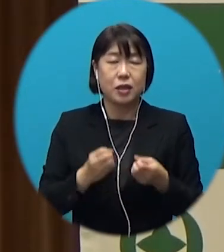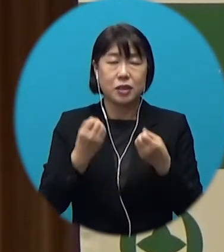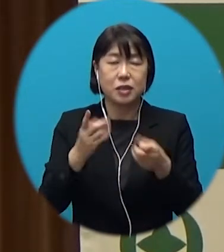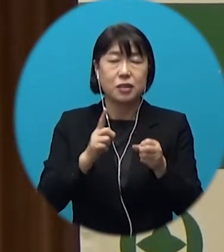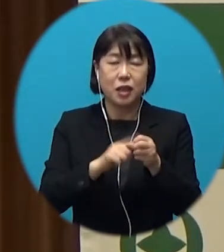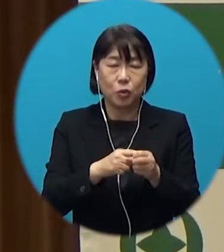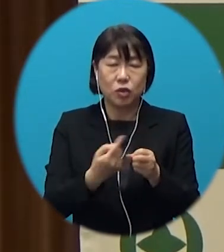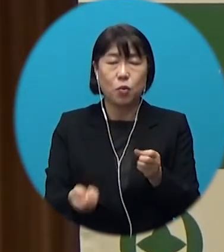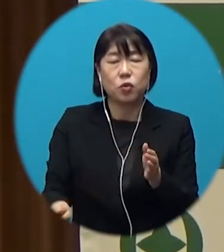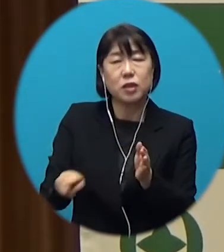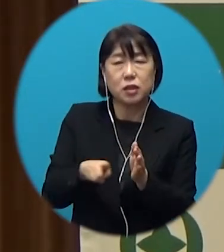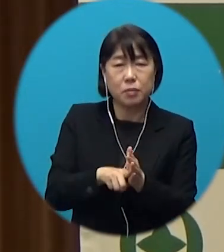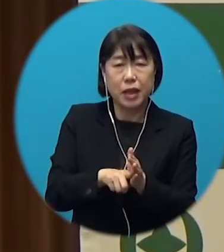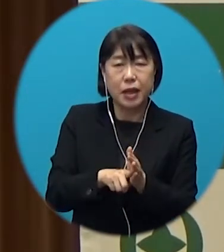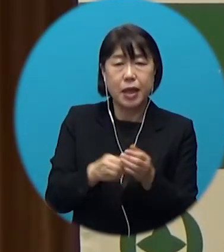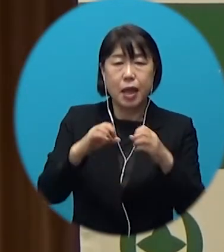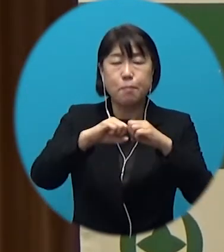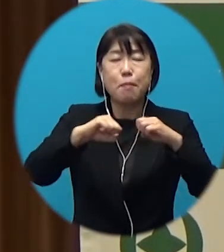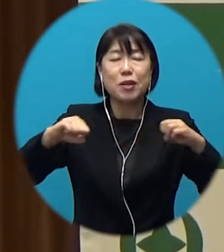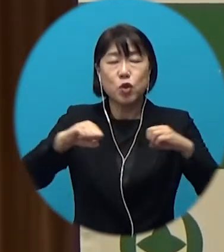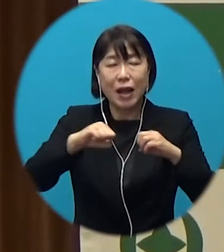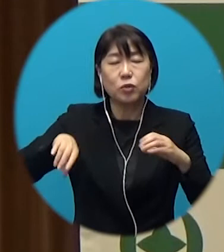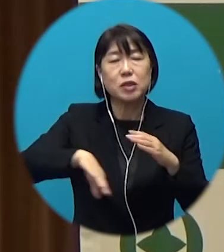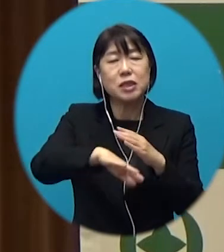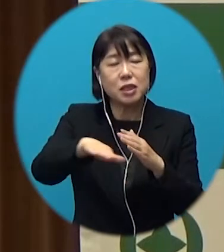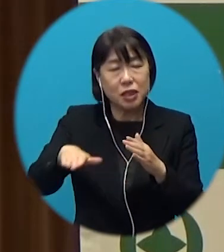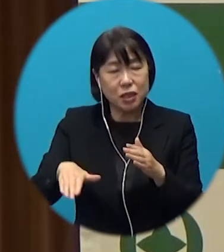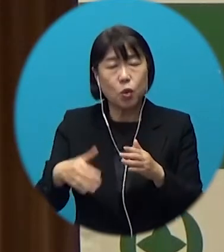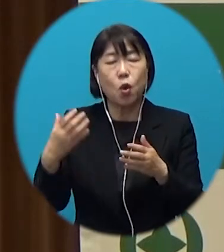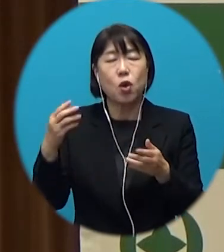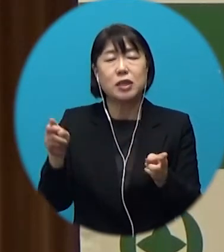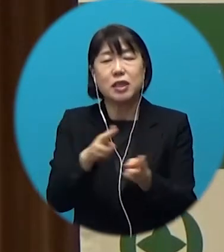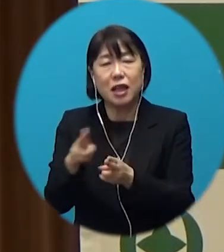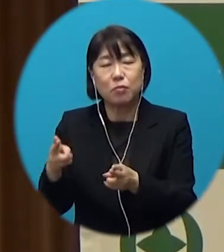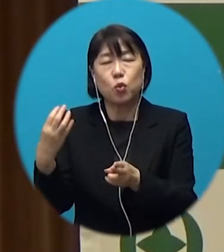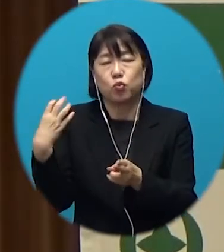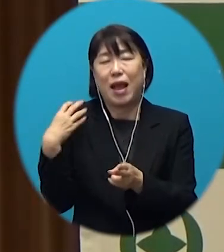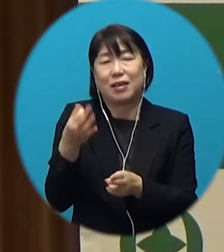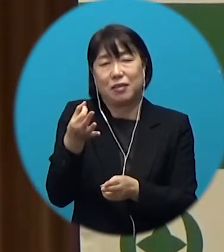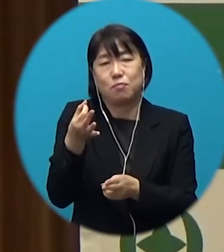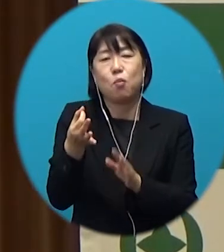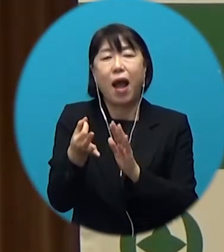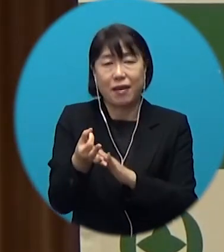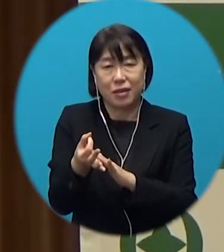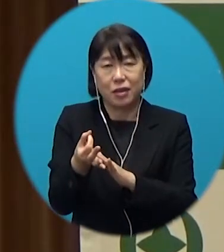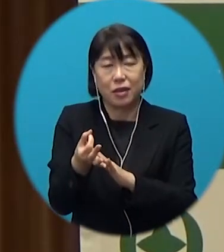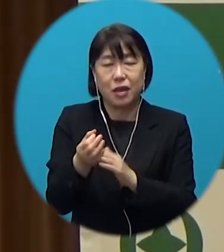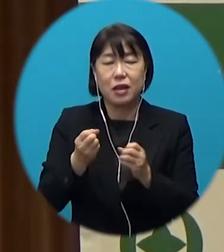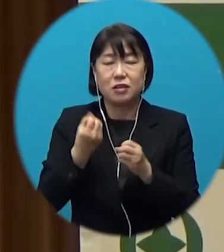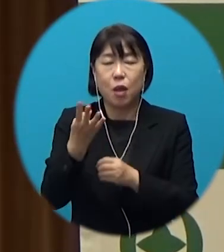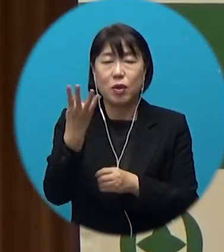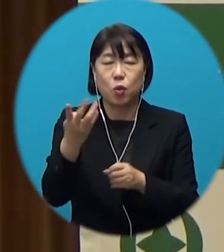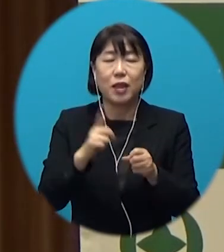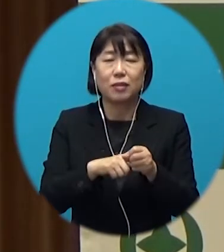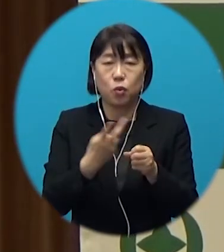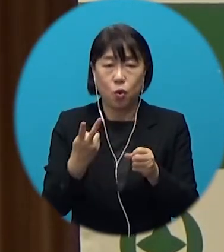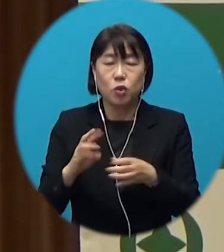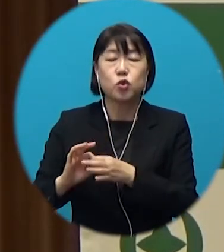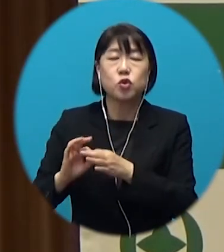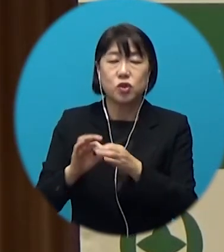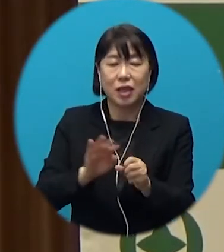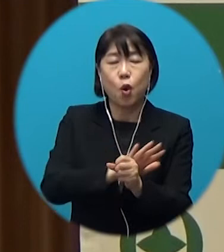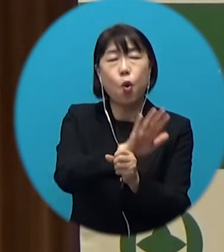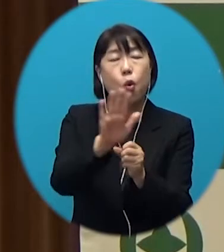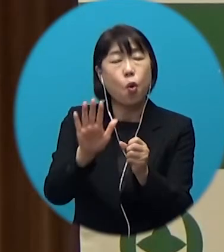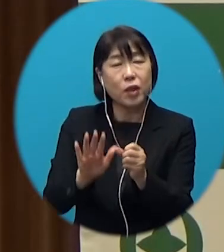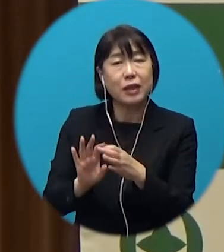けれども、爆発をしない整備の期間中にみたいなことがありまして、また令和4年度一時期コロナ対策の職域